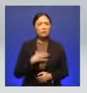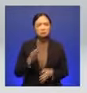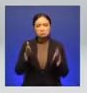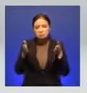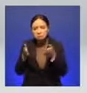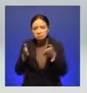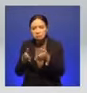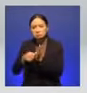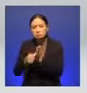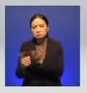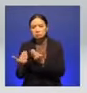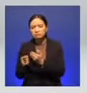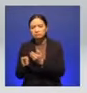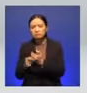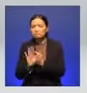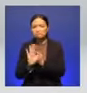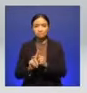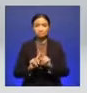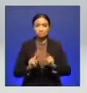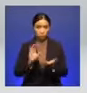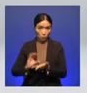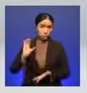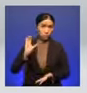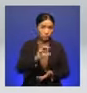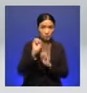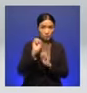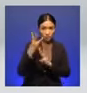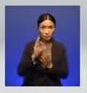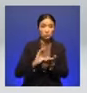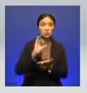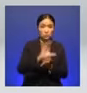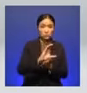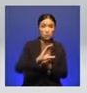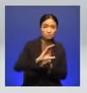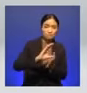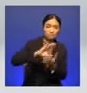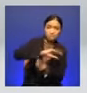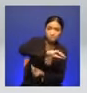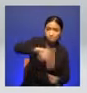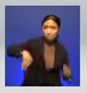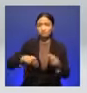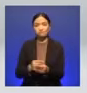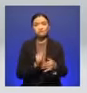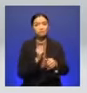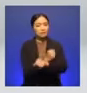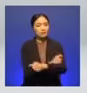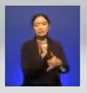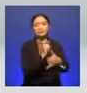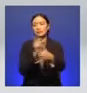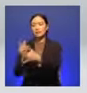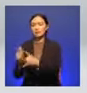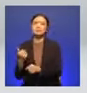ะในด้านที่เป็นภาระแต่จริงๆแล้วการลงทุนในด้านสวัสดิการเนี่ยภาษาอังกฤษเขาบอกว่ามันมีสิ่งที่เรียกว่